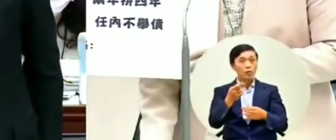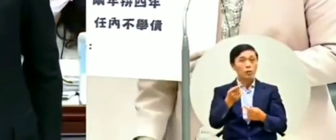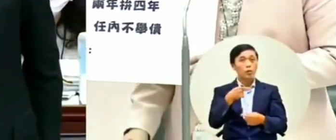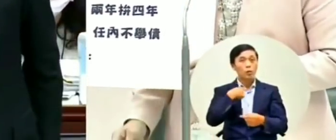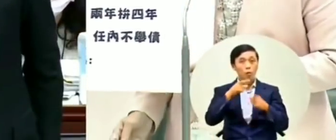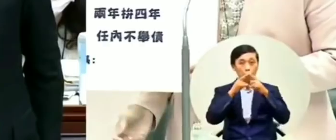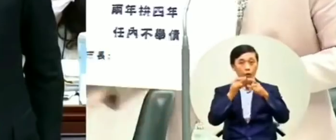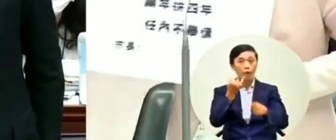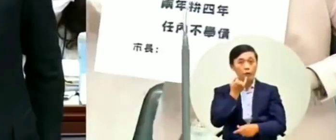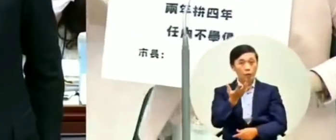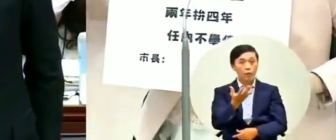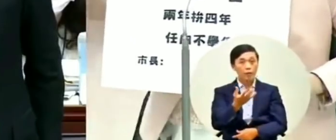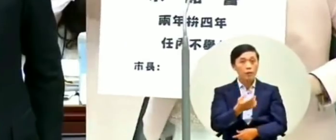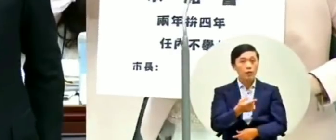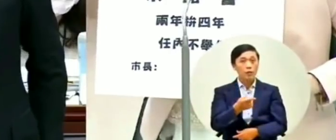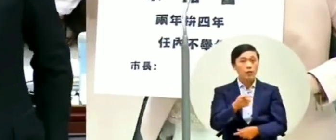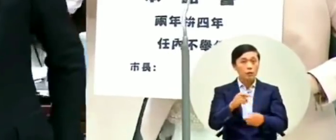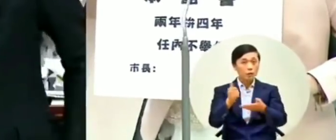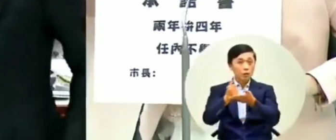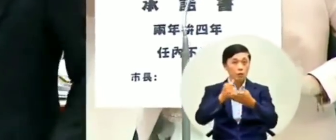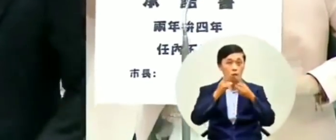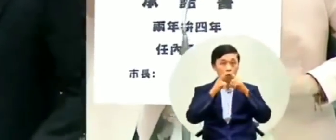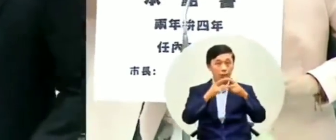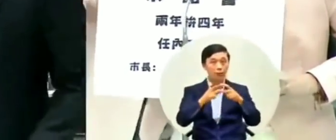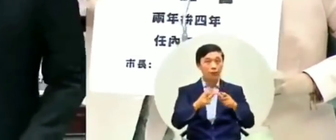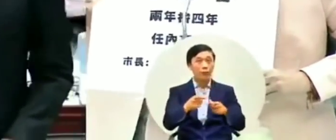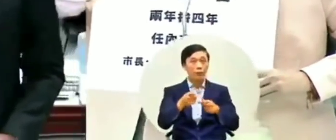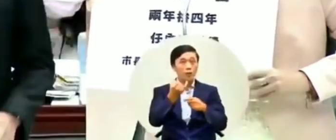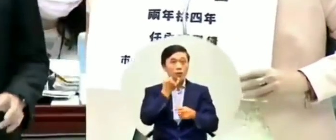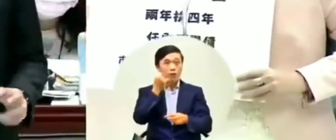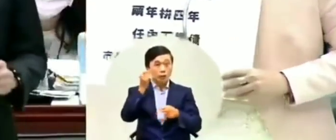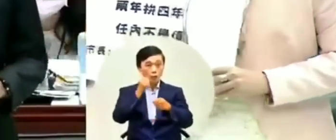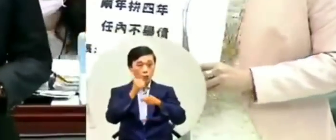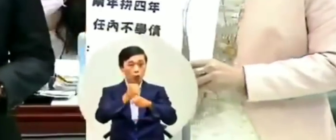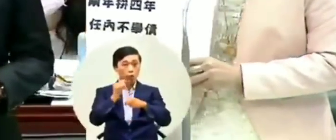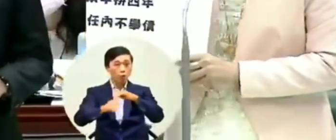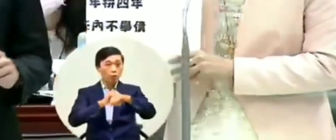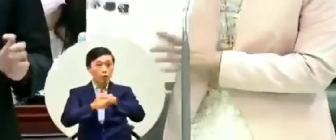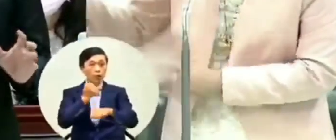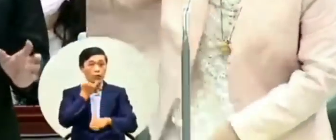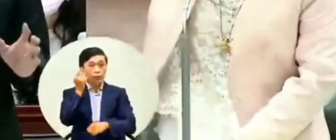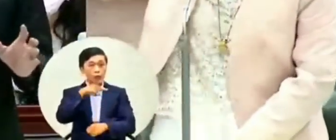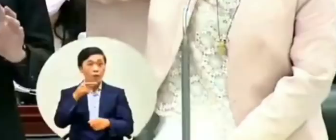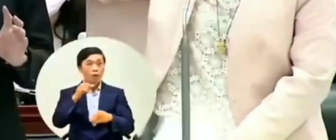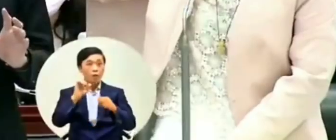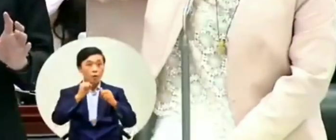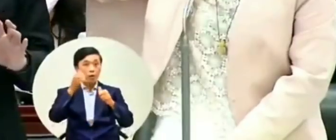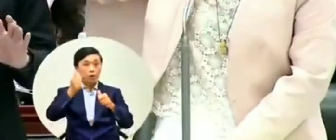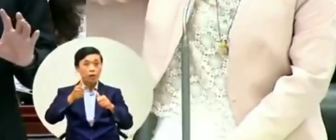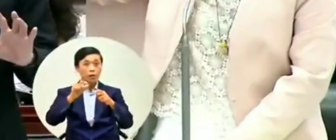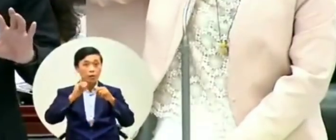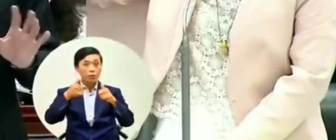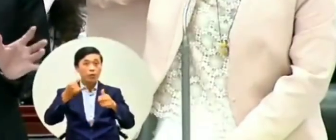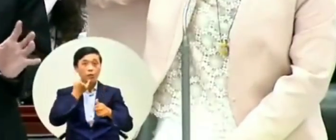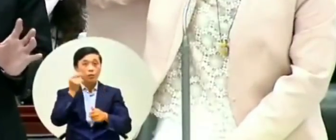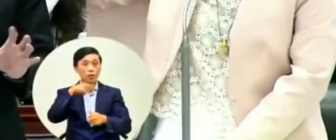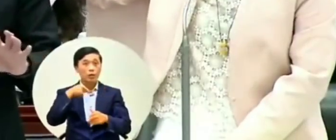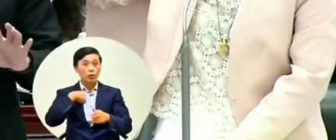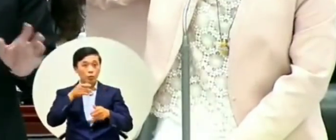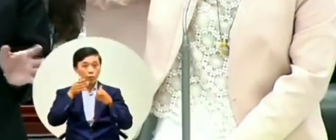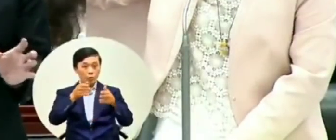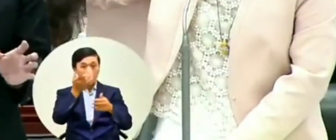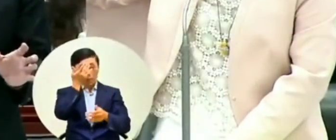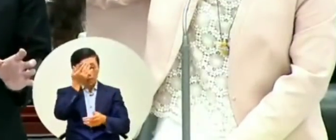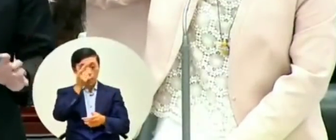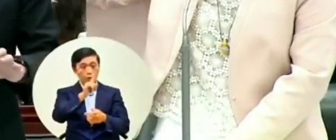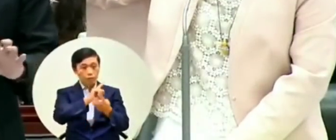我可以回答吗？ 来，请回答，可不可以做得到？ 议长、陈议员， 一定可不可以做得到 嘛？我们要把所有的问题、